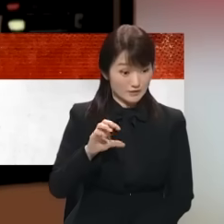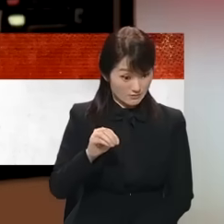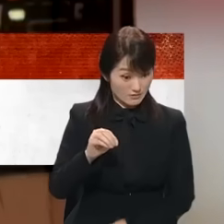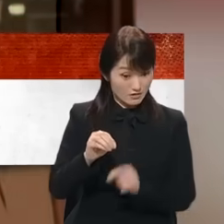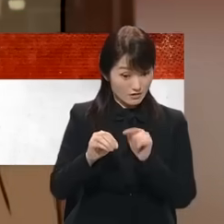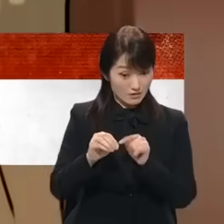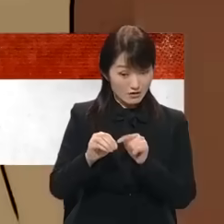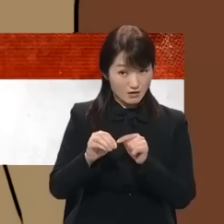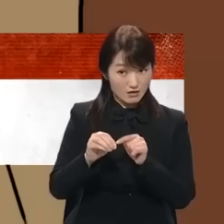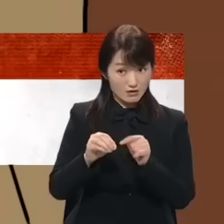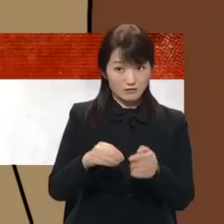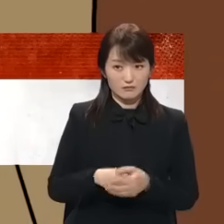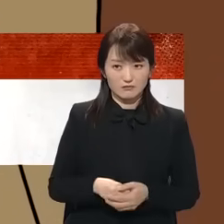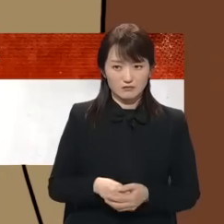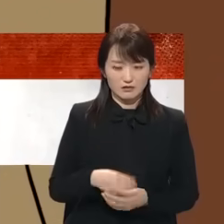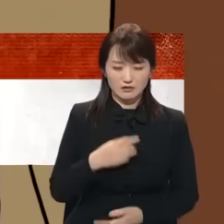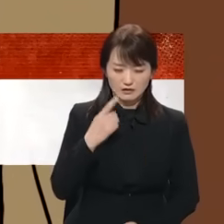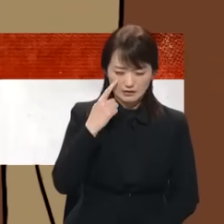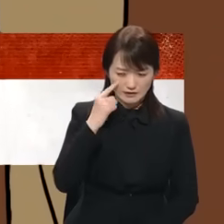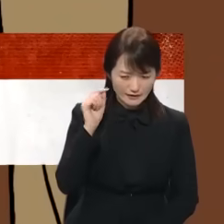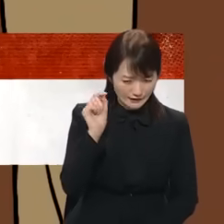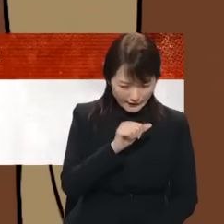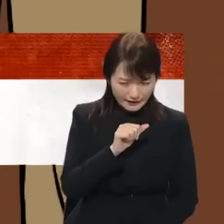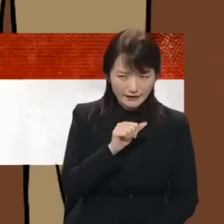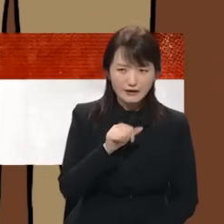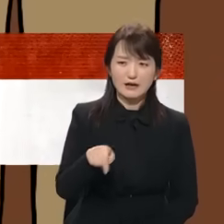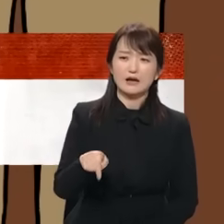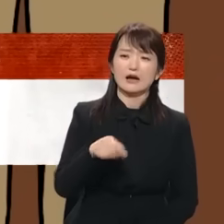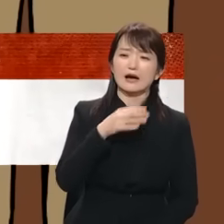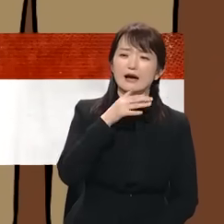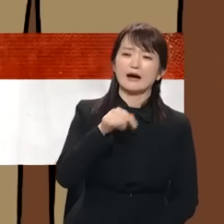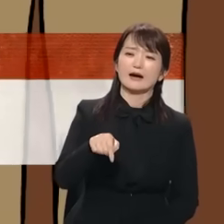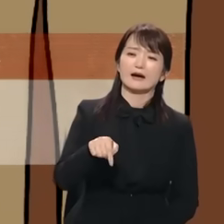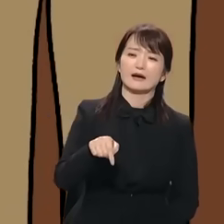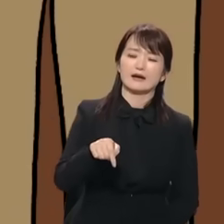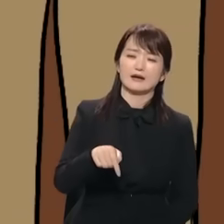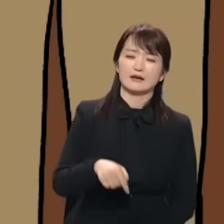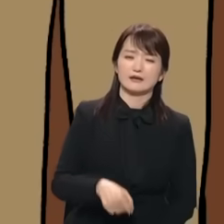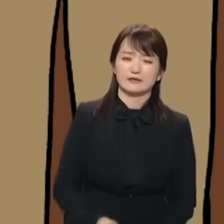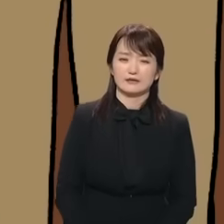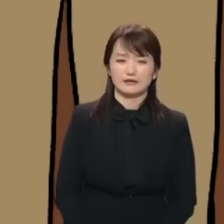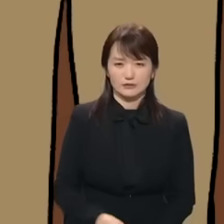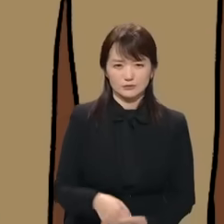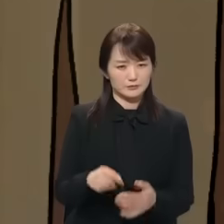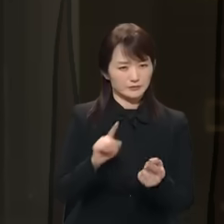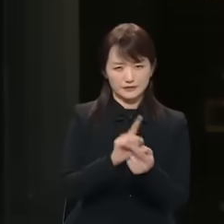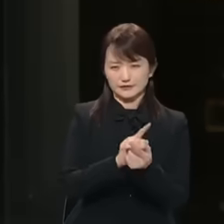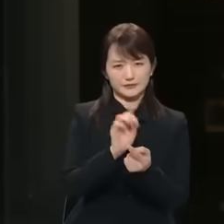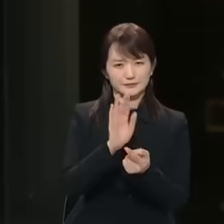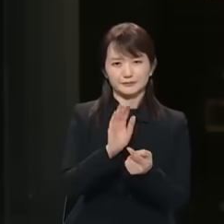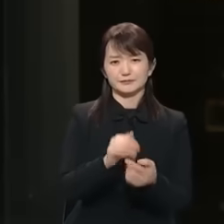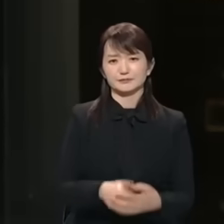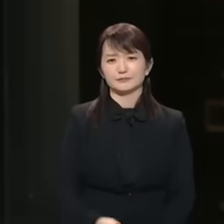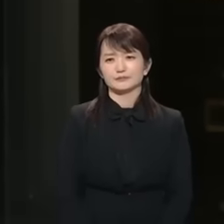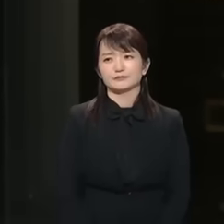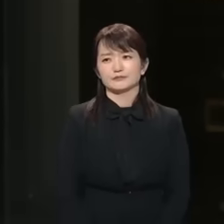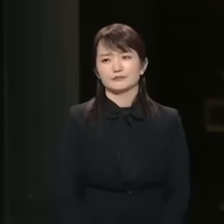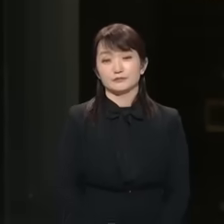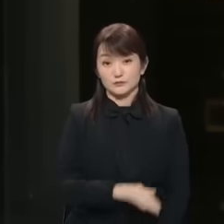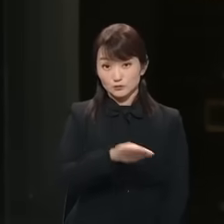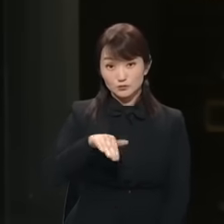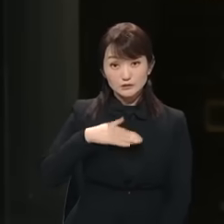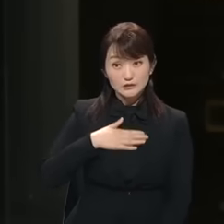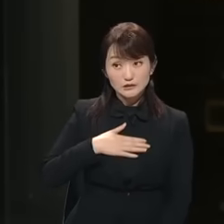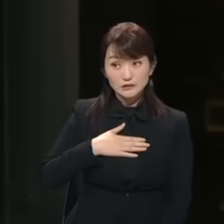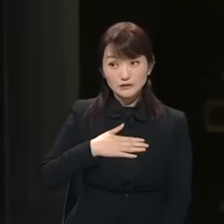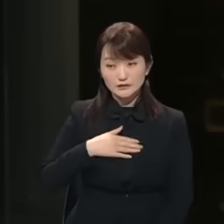원인가 그랬거든요 거기서 이제 루치를 채고 이제 마무리를 한 거죠 아니 그니까 이게 무슨 우리가 흔히하는